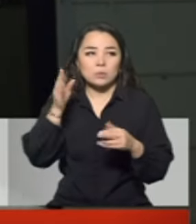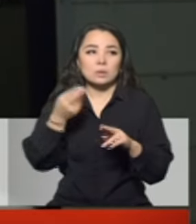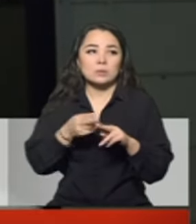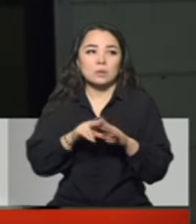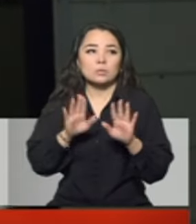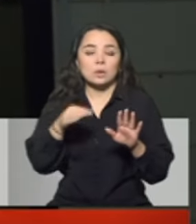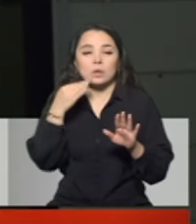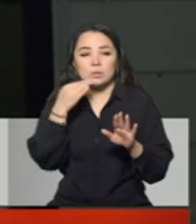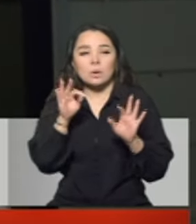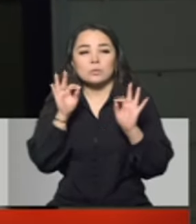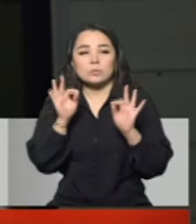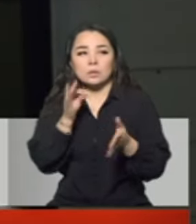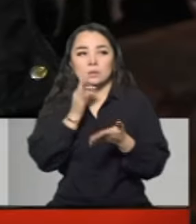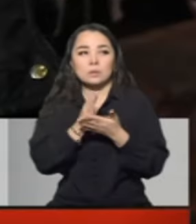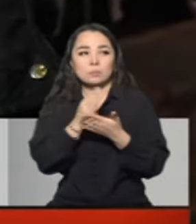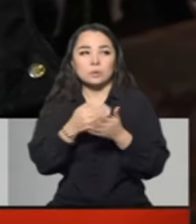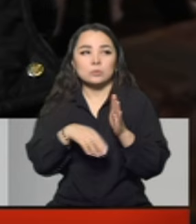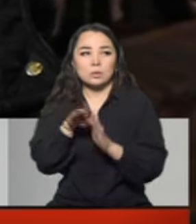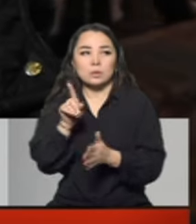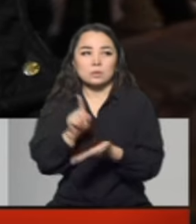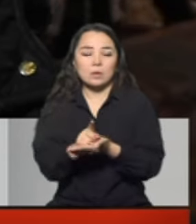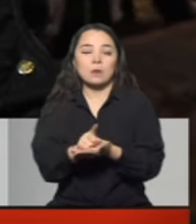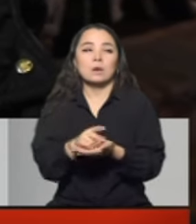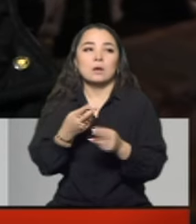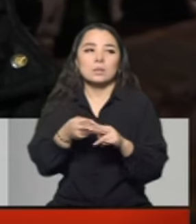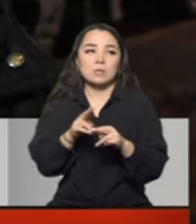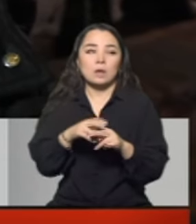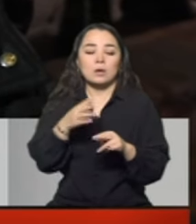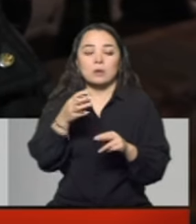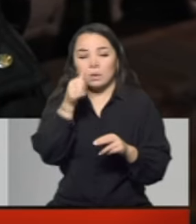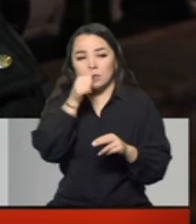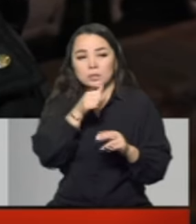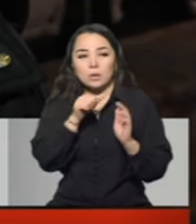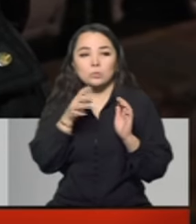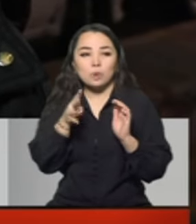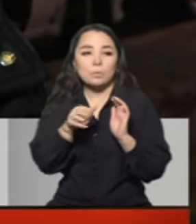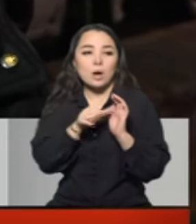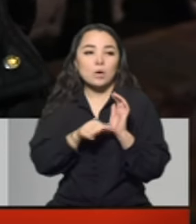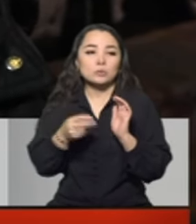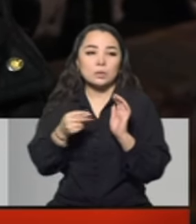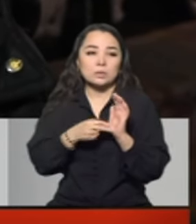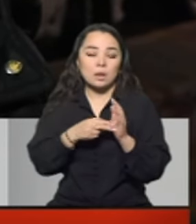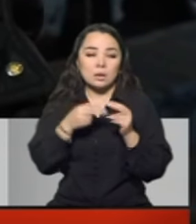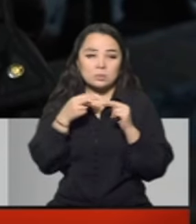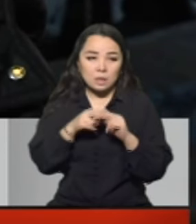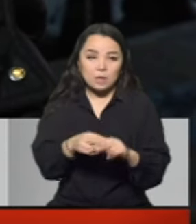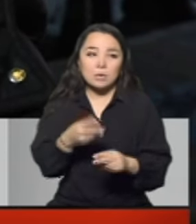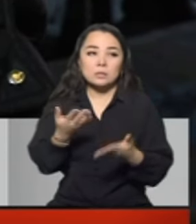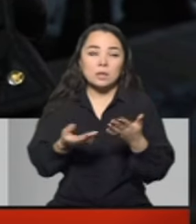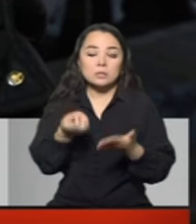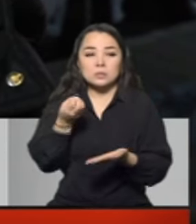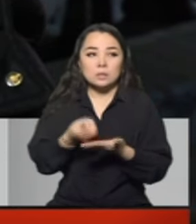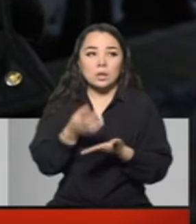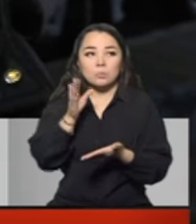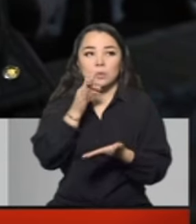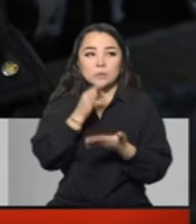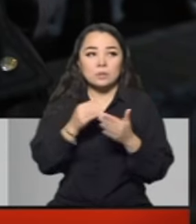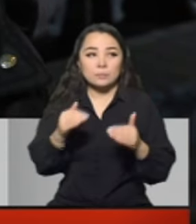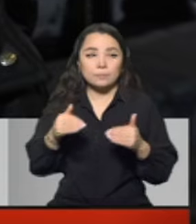қана сапасы дұрыс болса жақсы қой. Айналмаған негізі 4600 теңге кетеді. Егер бұдан да қатты қымбаттайтын